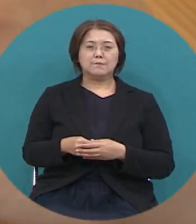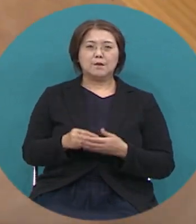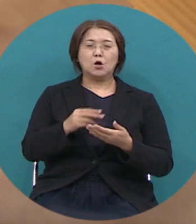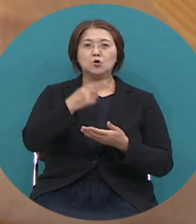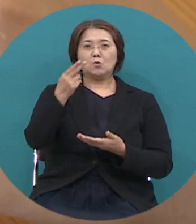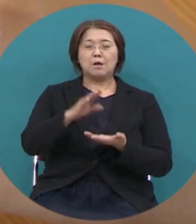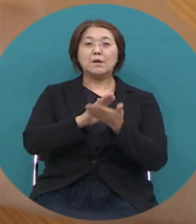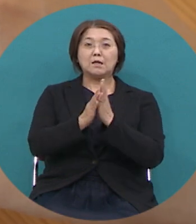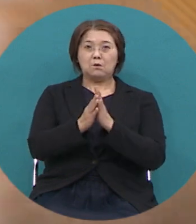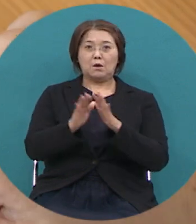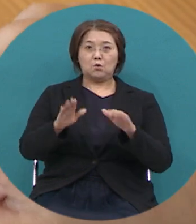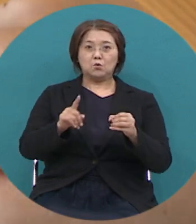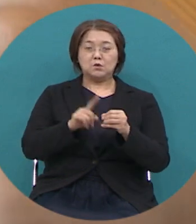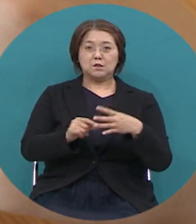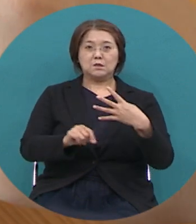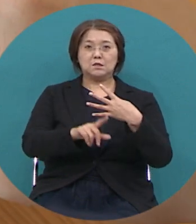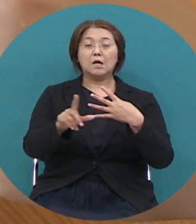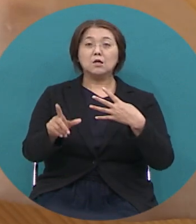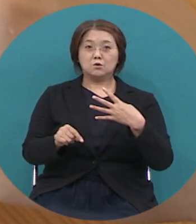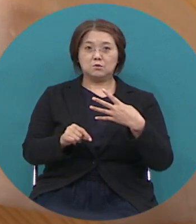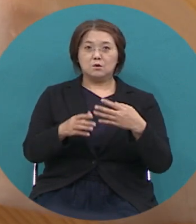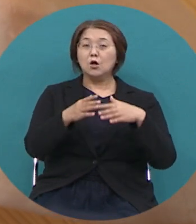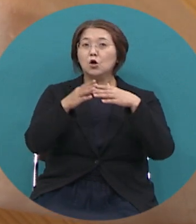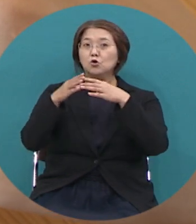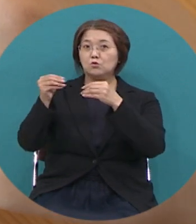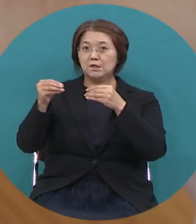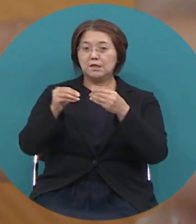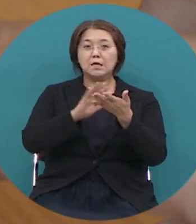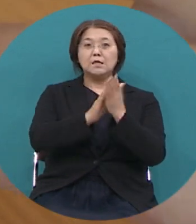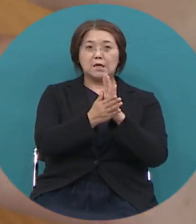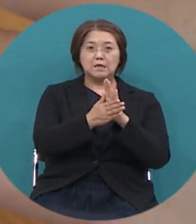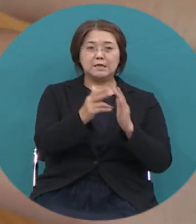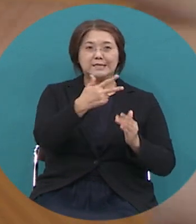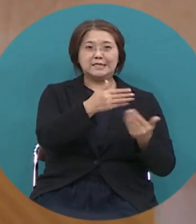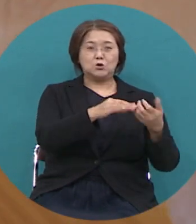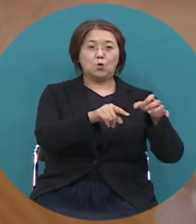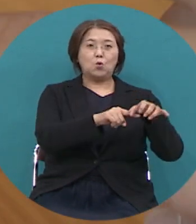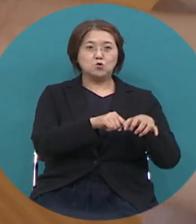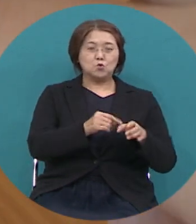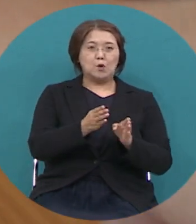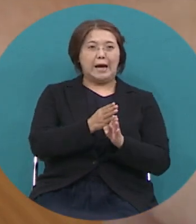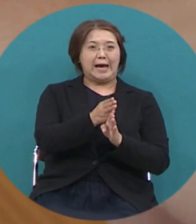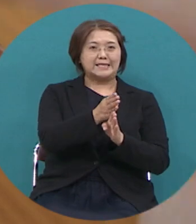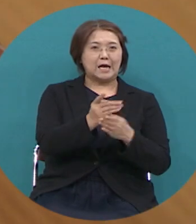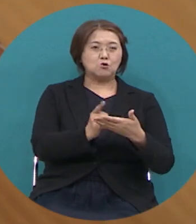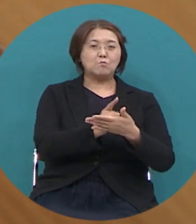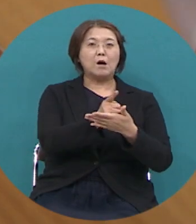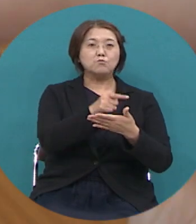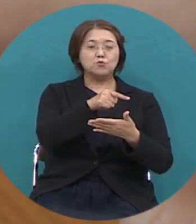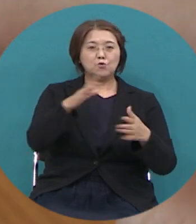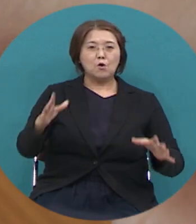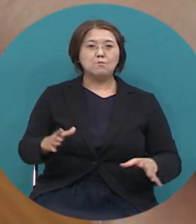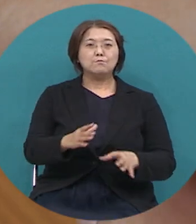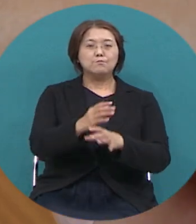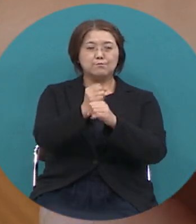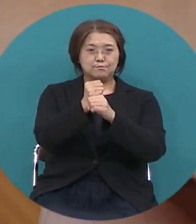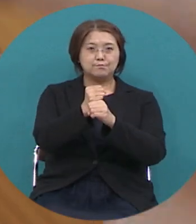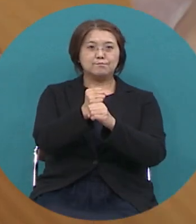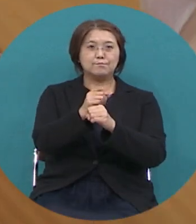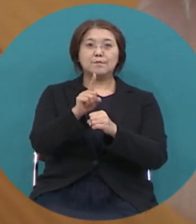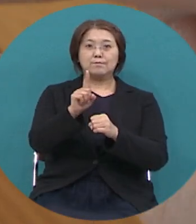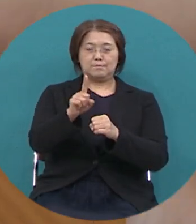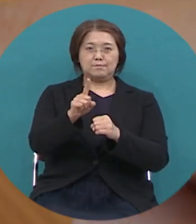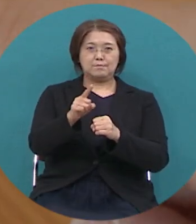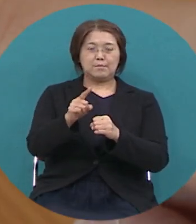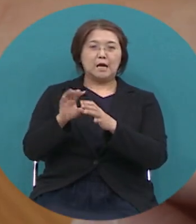県では今年4月に国や県各市町村のハザードマップなどを一つの地図に集約した